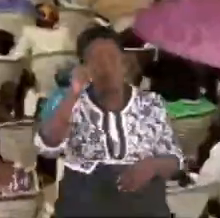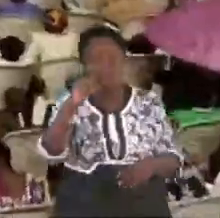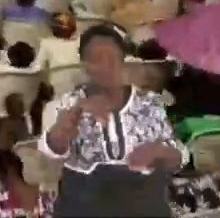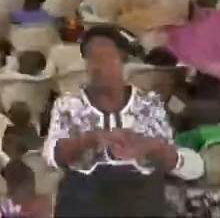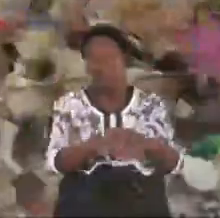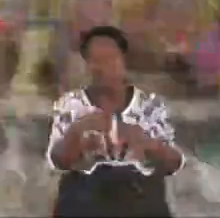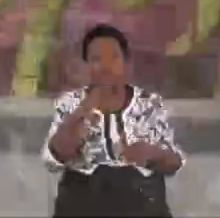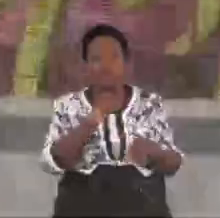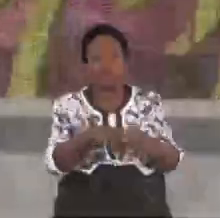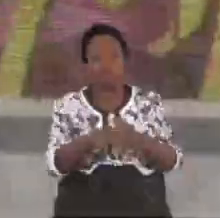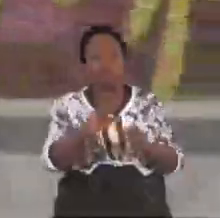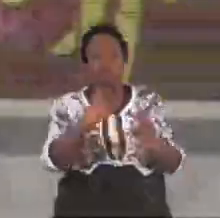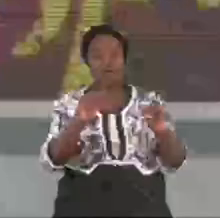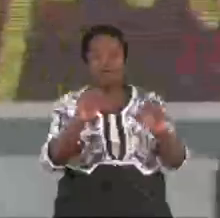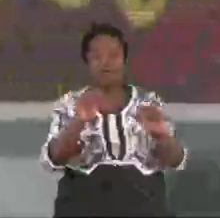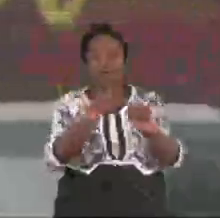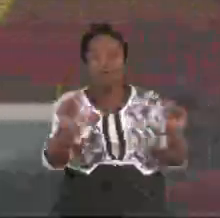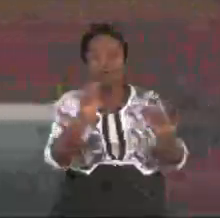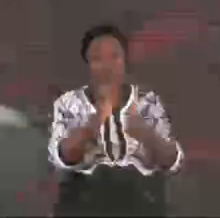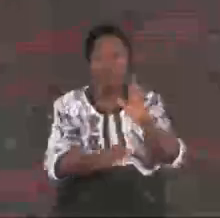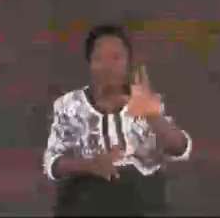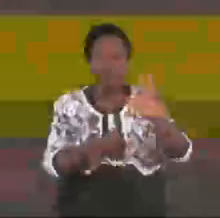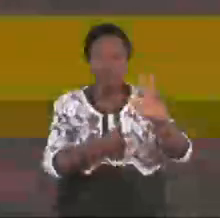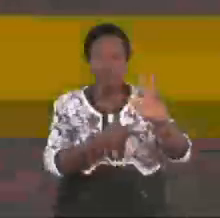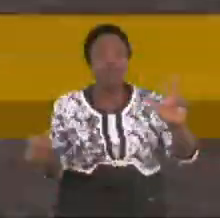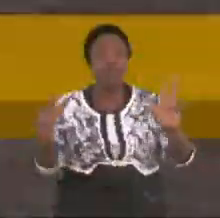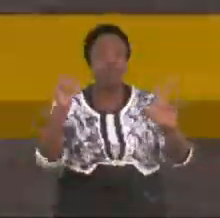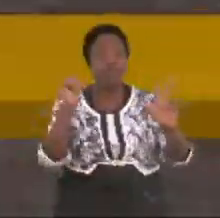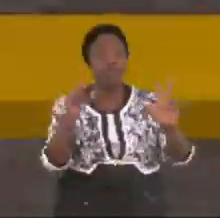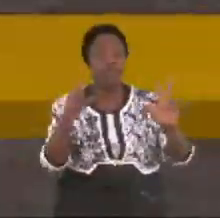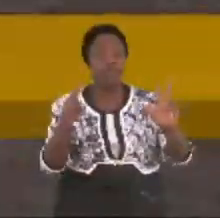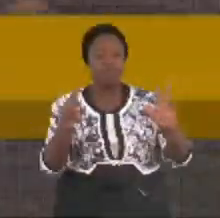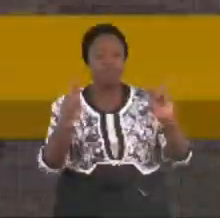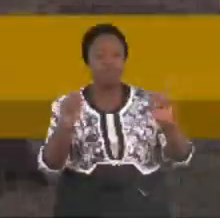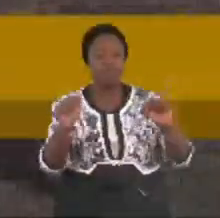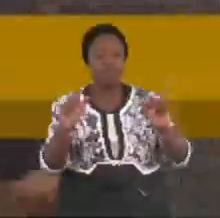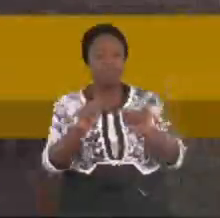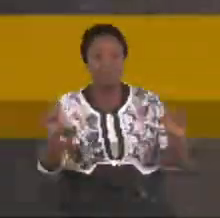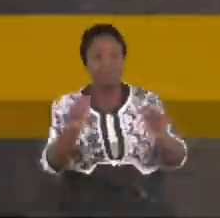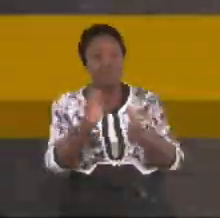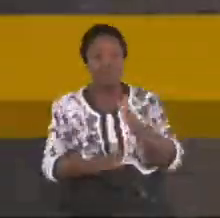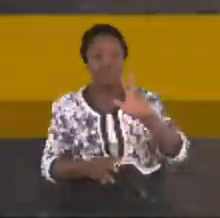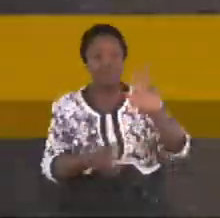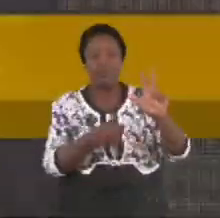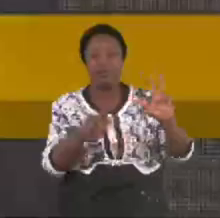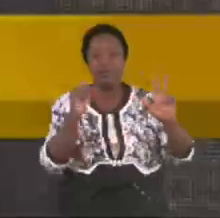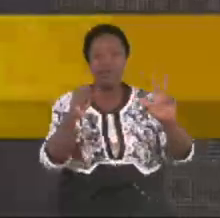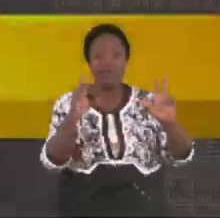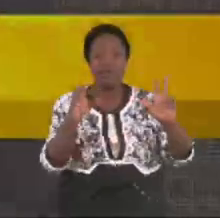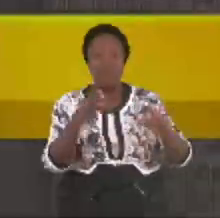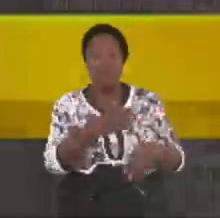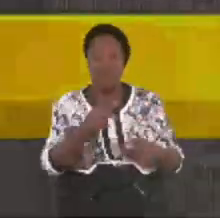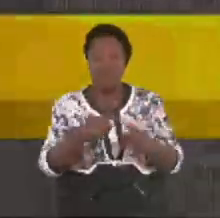en Matthieu chapitre 3, lisons ici le verset 11. Jean 3, verset 11. Il dit, moi, je